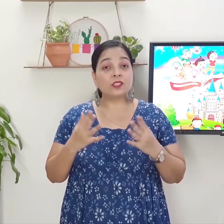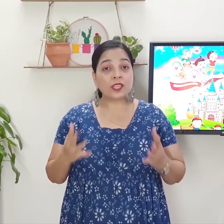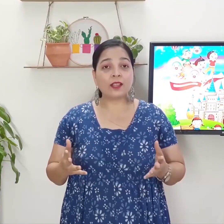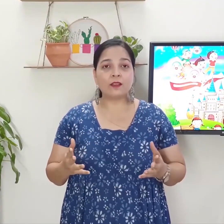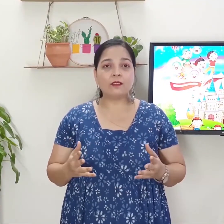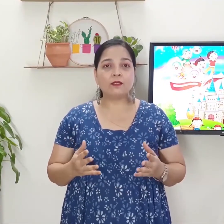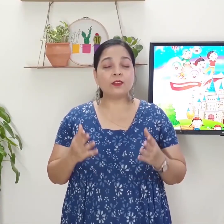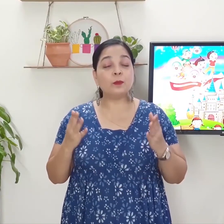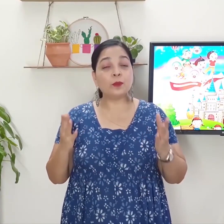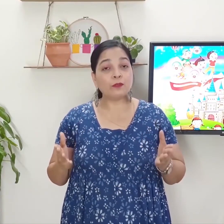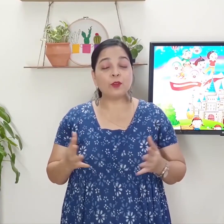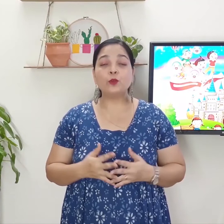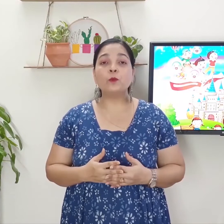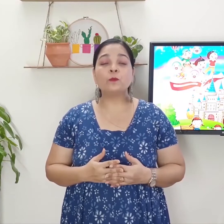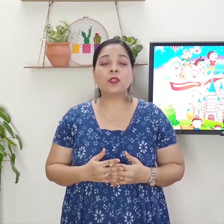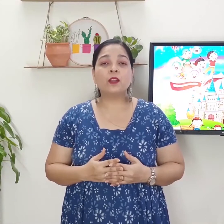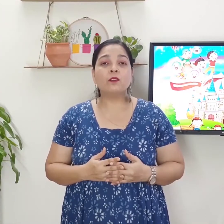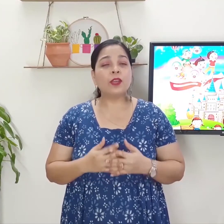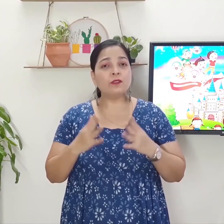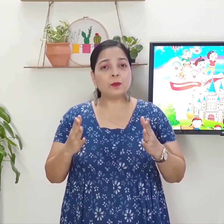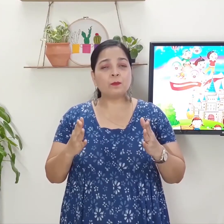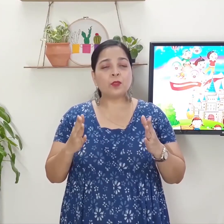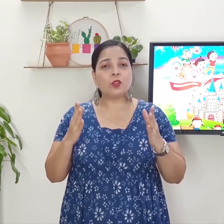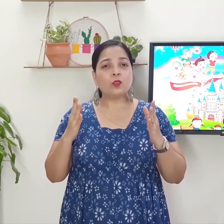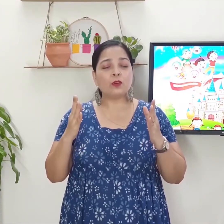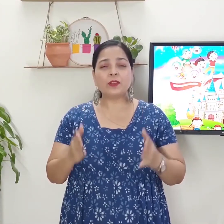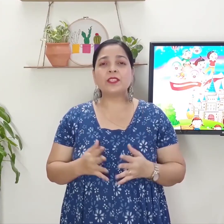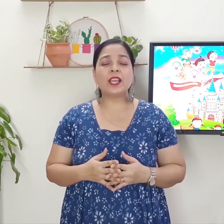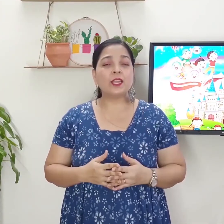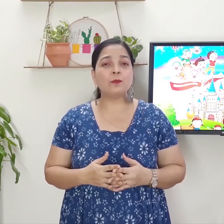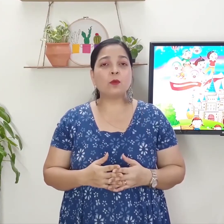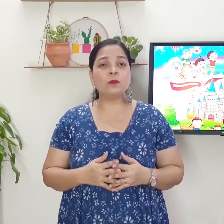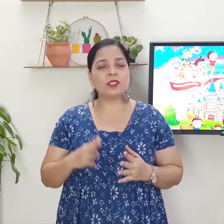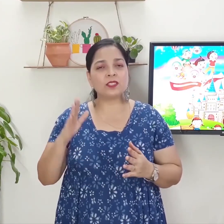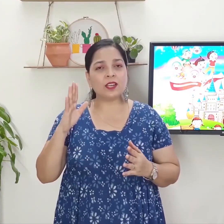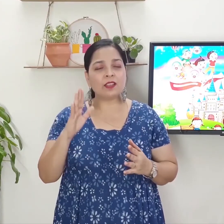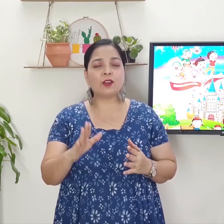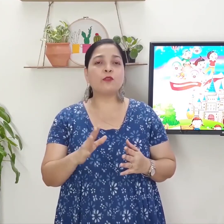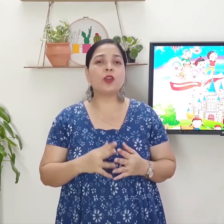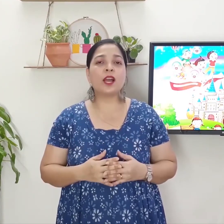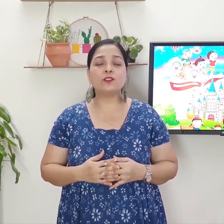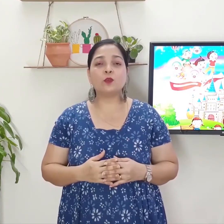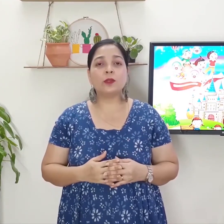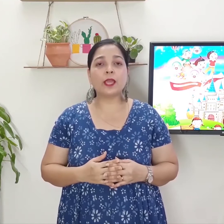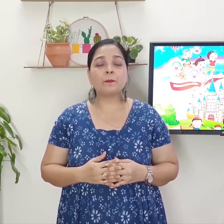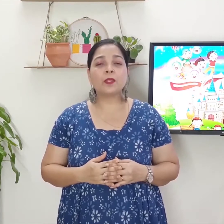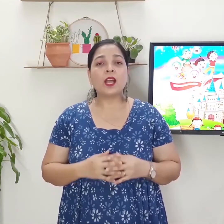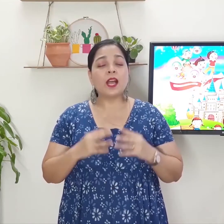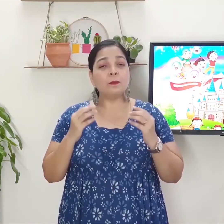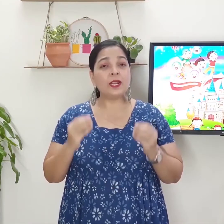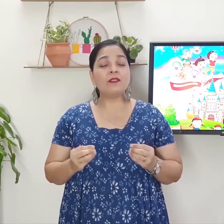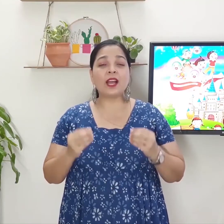segreg Zie hugging district johnயி Makes அந்த இடத்தில் உங்கள் கைகளை